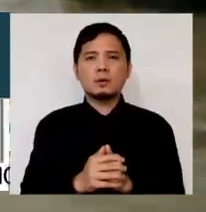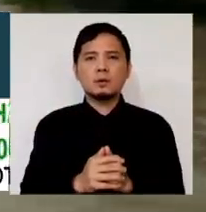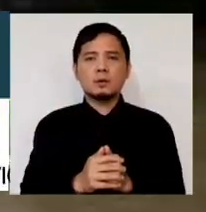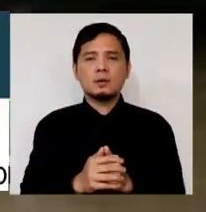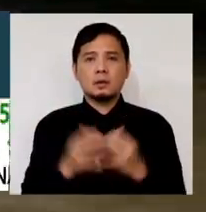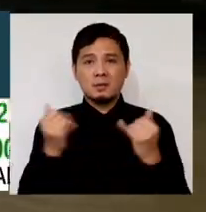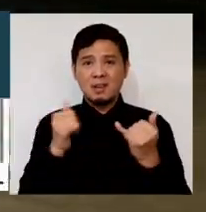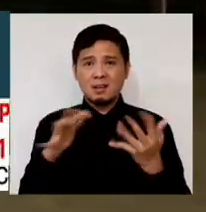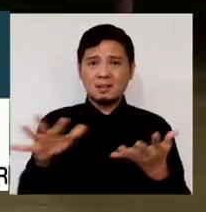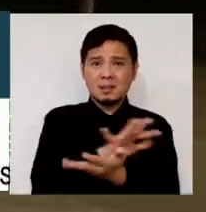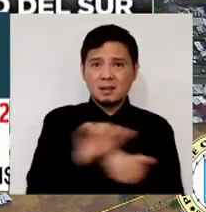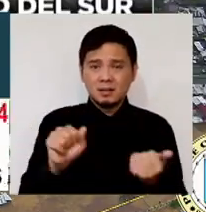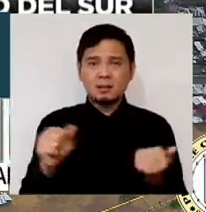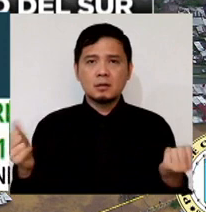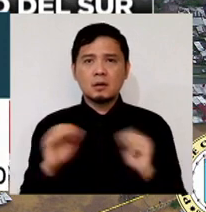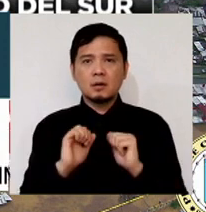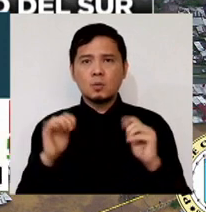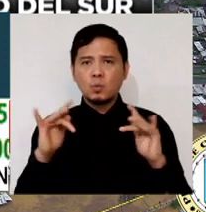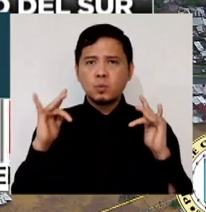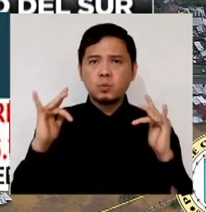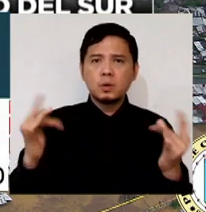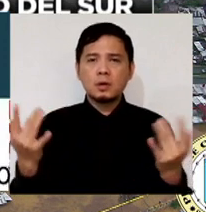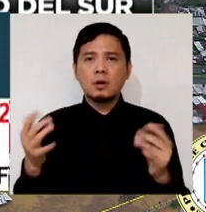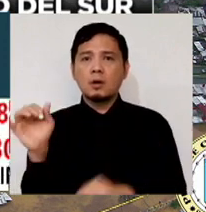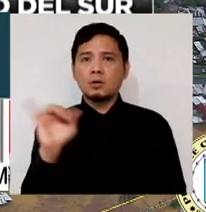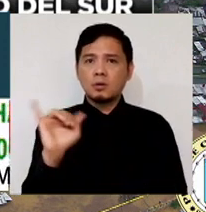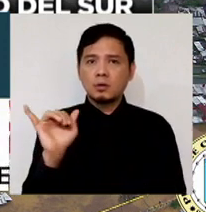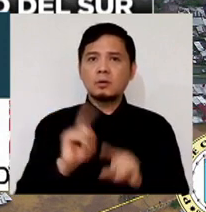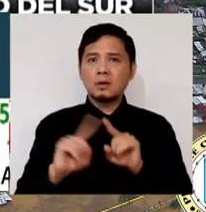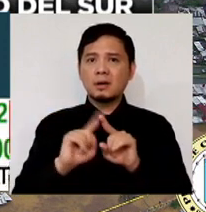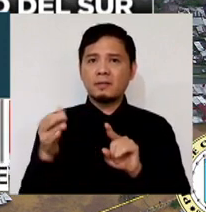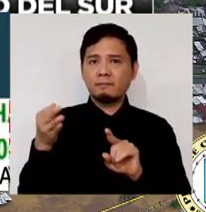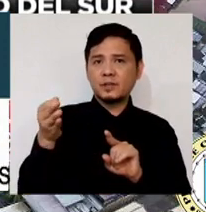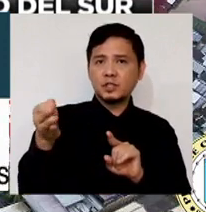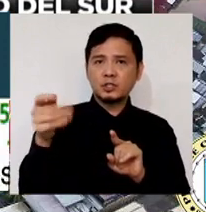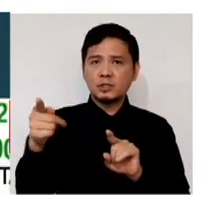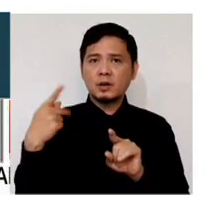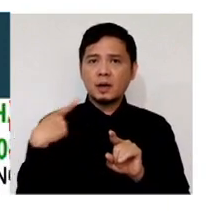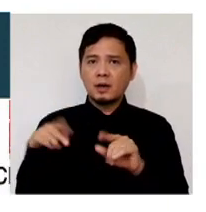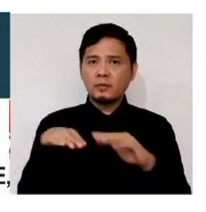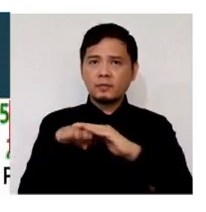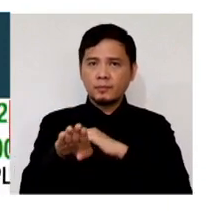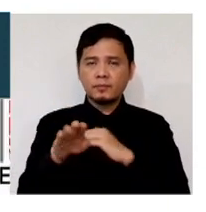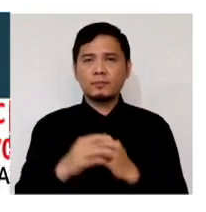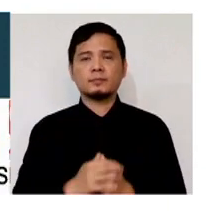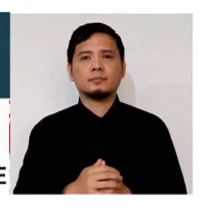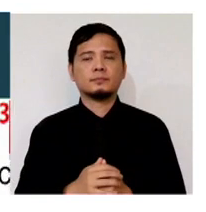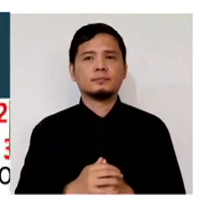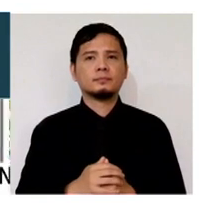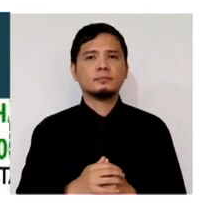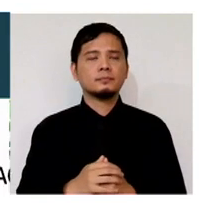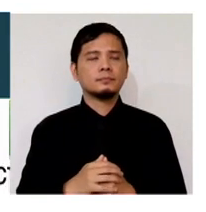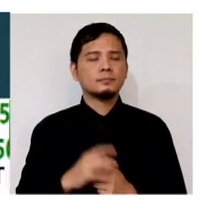mga lawaan o mabangot, kundi mga karamihan mga palkata. Mm-hmm. Okay, so ano na pong gagawin natin ngayon? Alam na po,